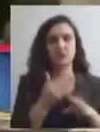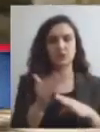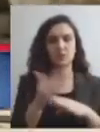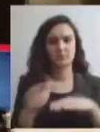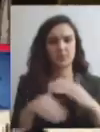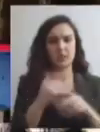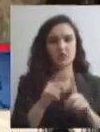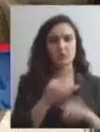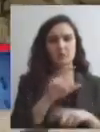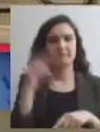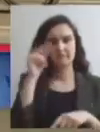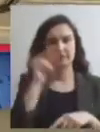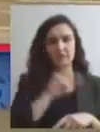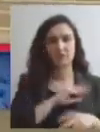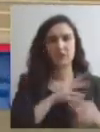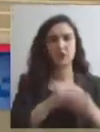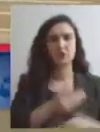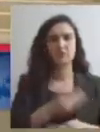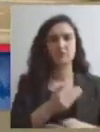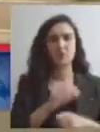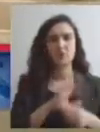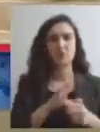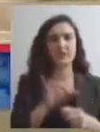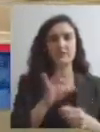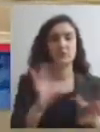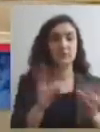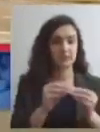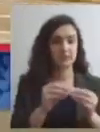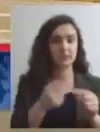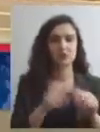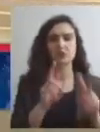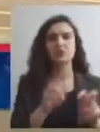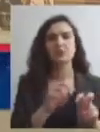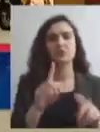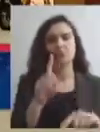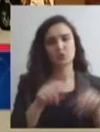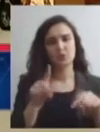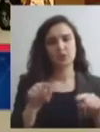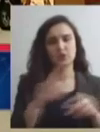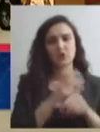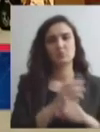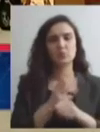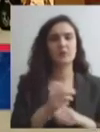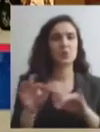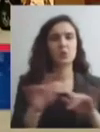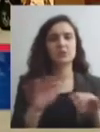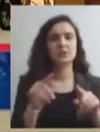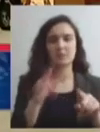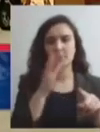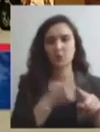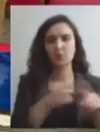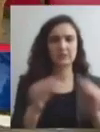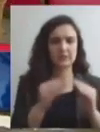სლოგანი: ვისწავლოთ თანაცხოვრება კორონავირუსთან ერთად დანაცვლებს, რაც იმაზე მიუთითებს, რომ ზოგიერთი შემზღუდავი ღონიძიება გარკვეული პერიოდი ისევ